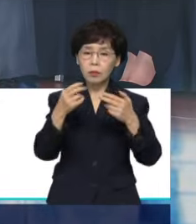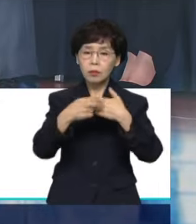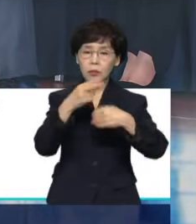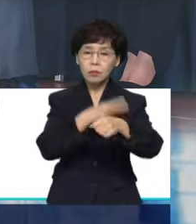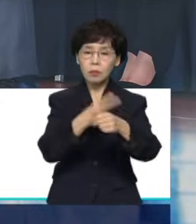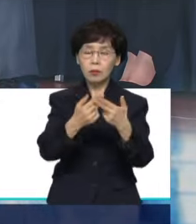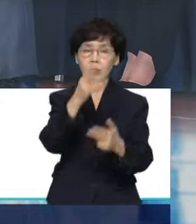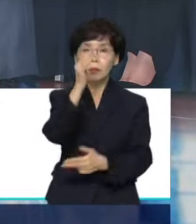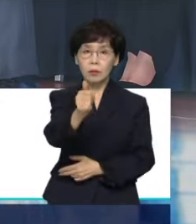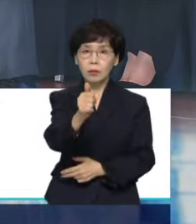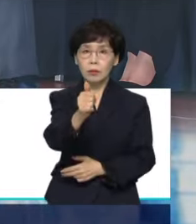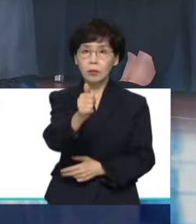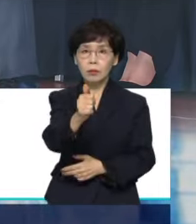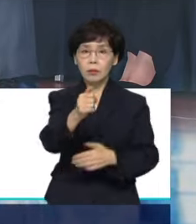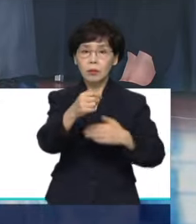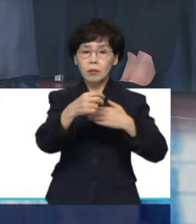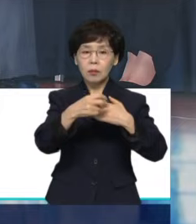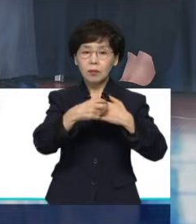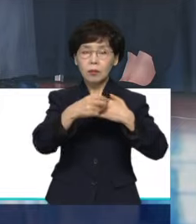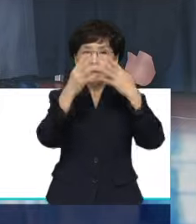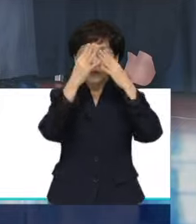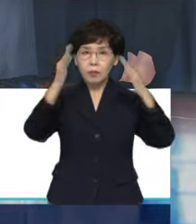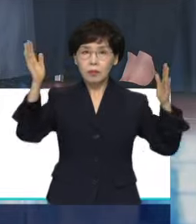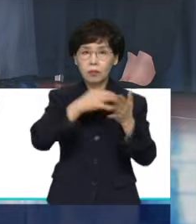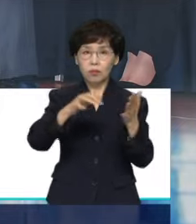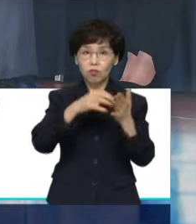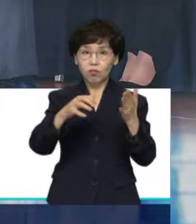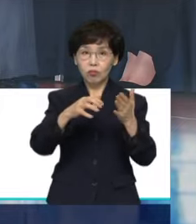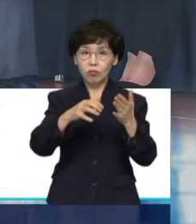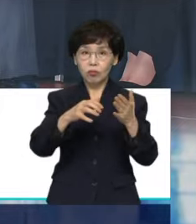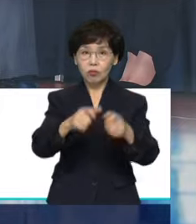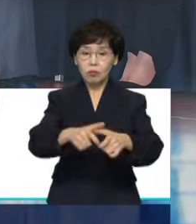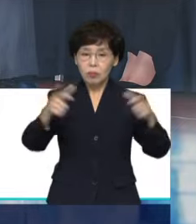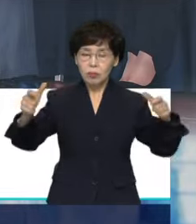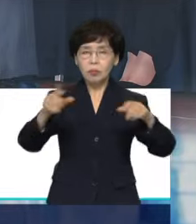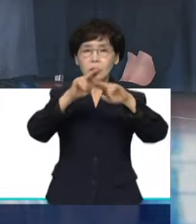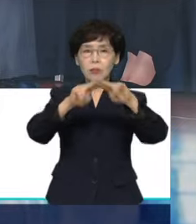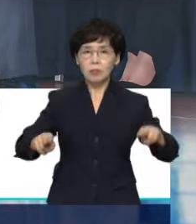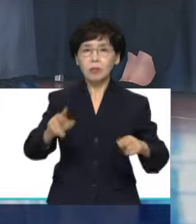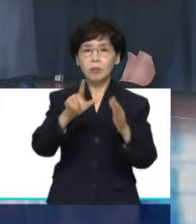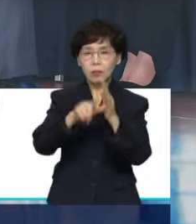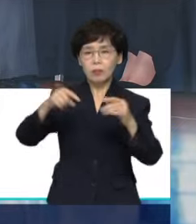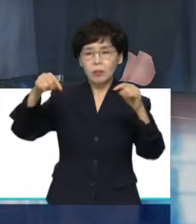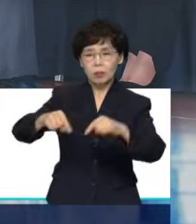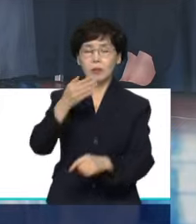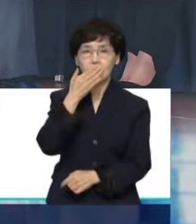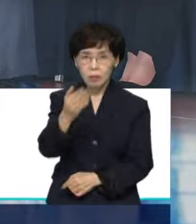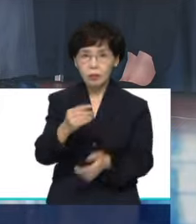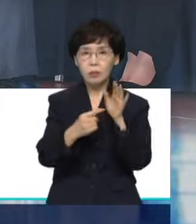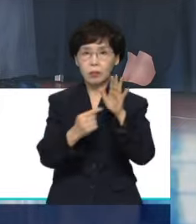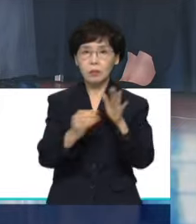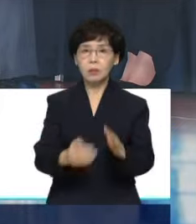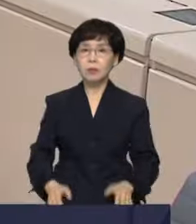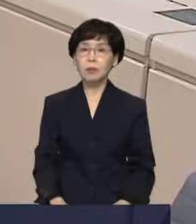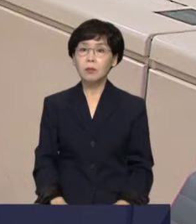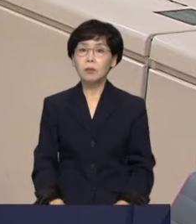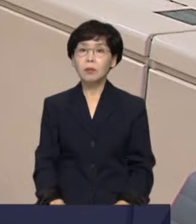의대 증원을 백지화해야 협상에 응하겠다는 강경 입장을 재확인했습니다. 남주현 기자입니다.